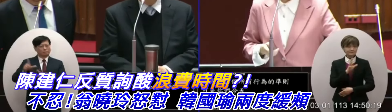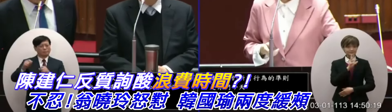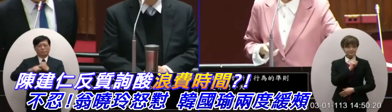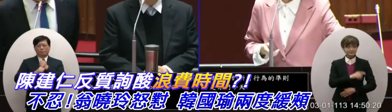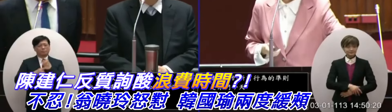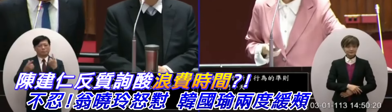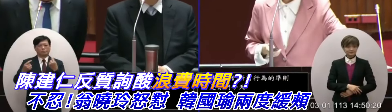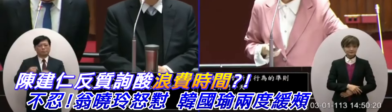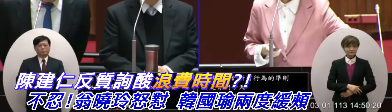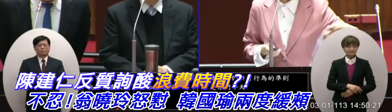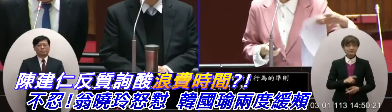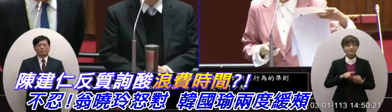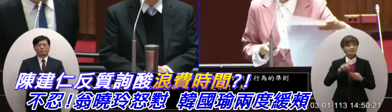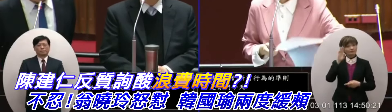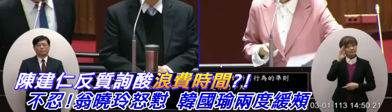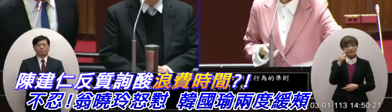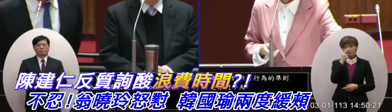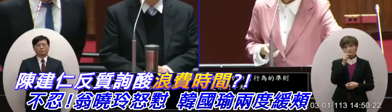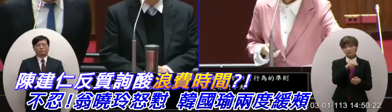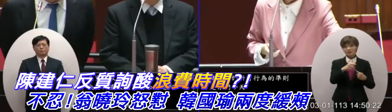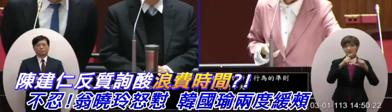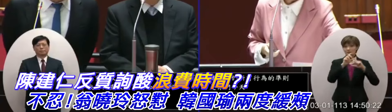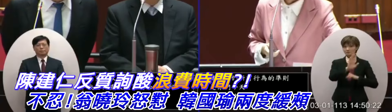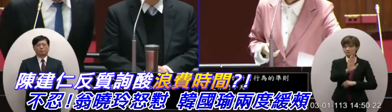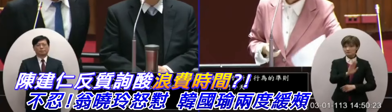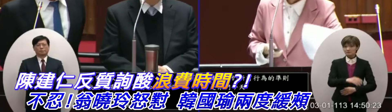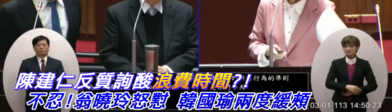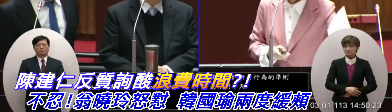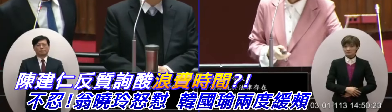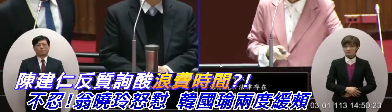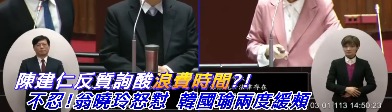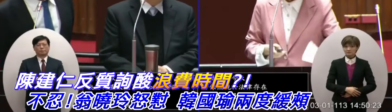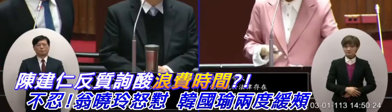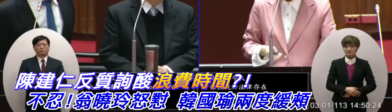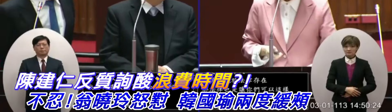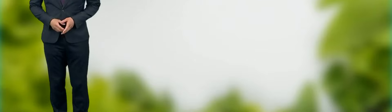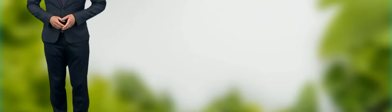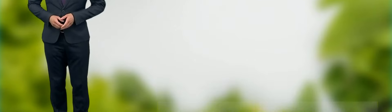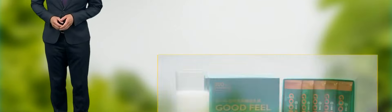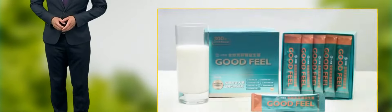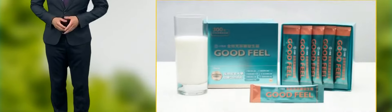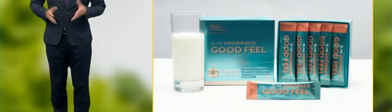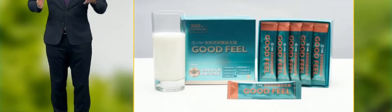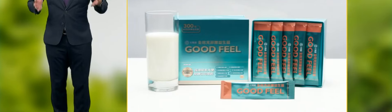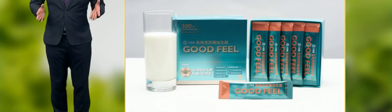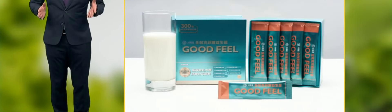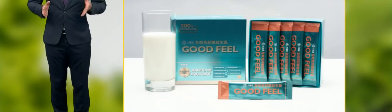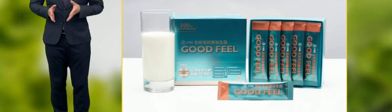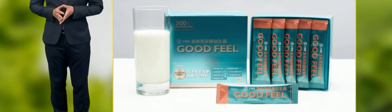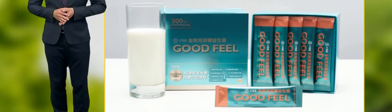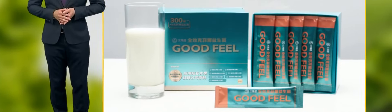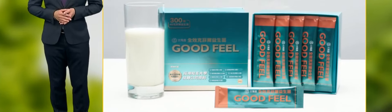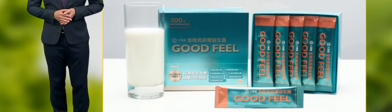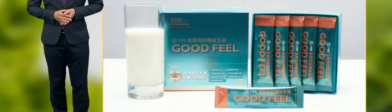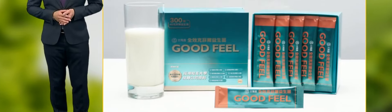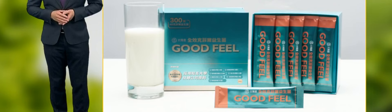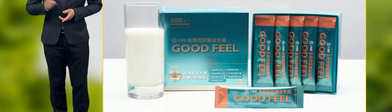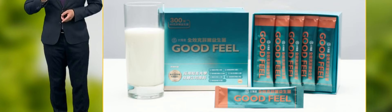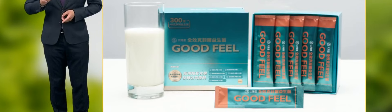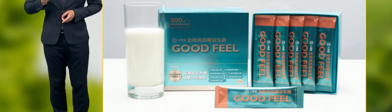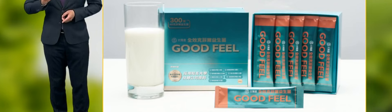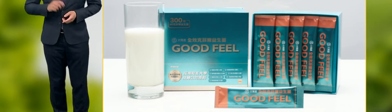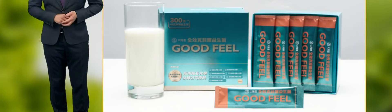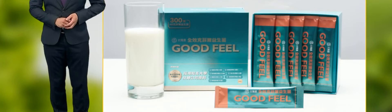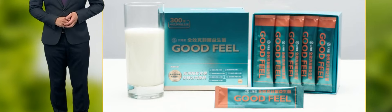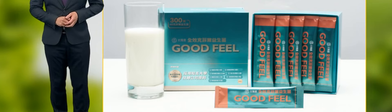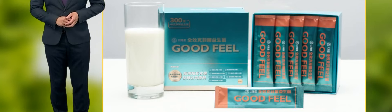政。 不好意思，我没有请你回答，不好意思。 太阳星全校克斐尔益生菌，我吃了两三天，